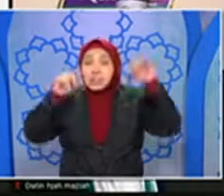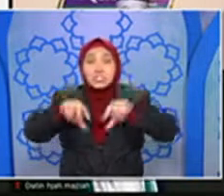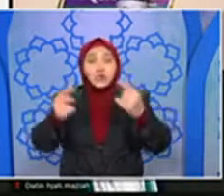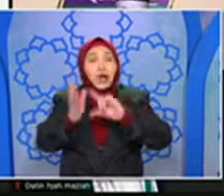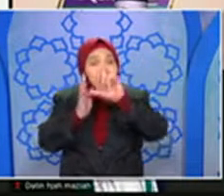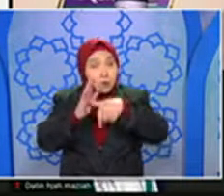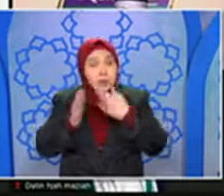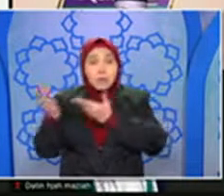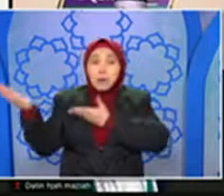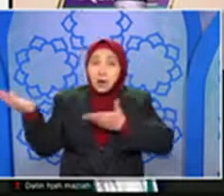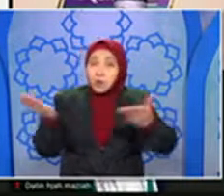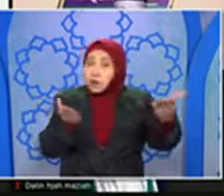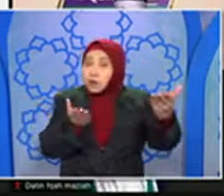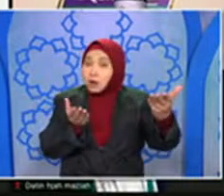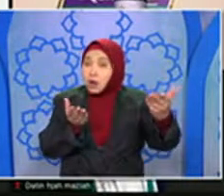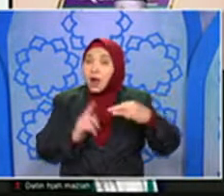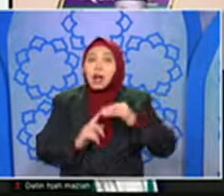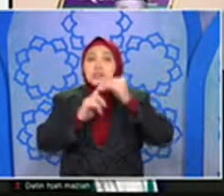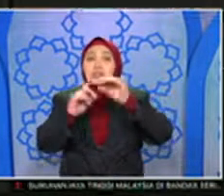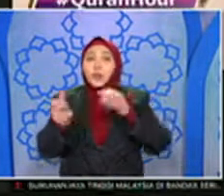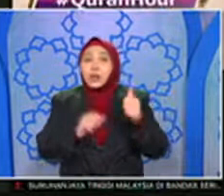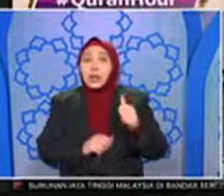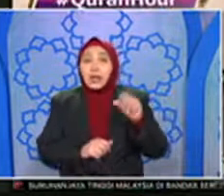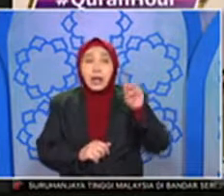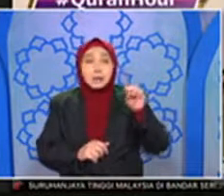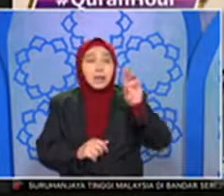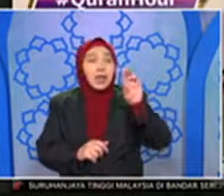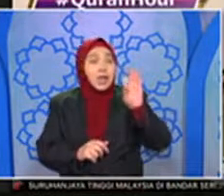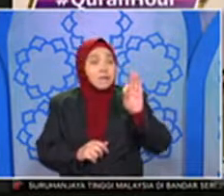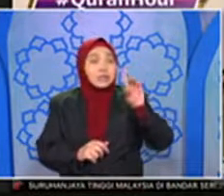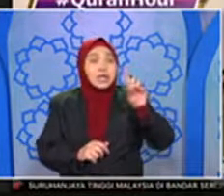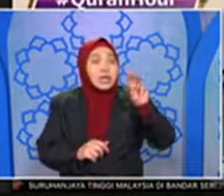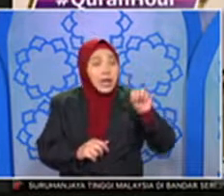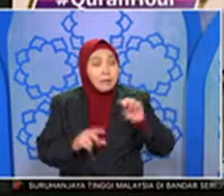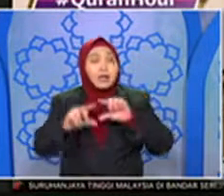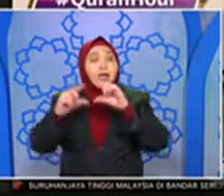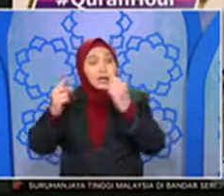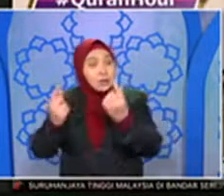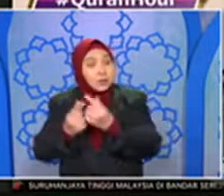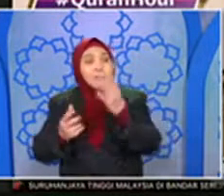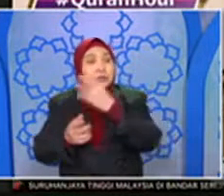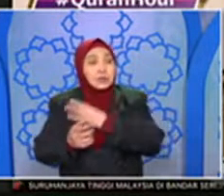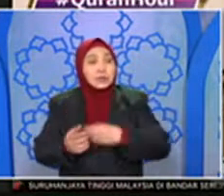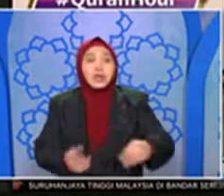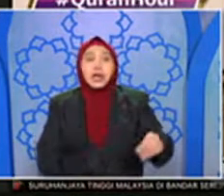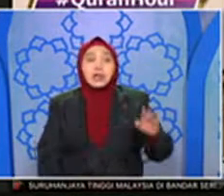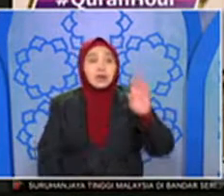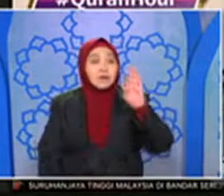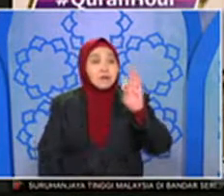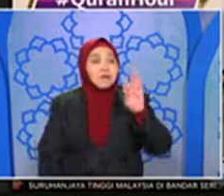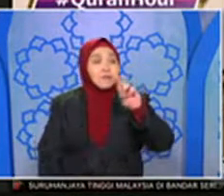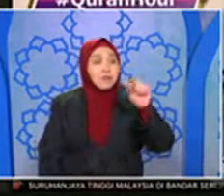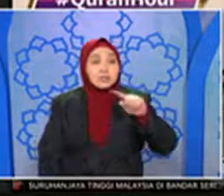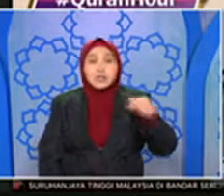ini dibawakan khas oleh MFDM Group, 3Q Equestrian dan juga Fraser Valley